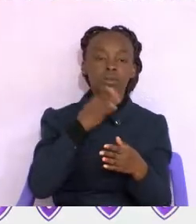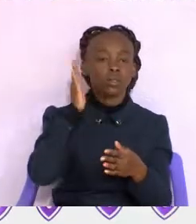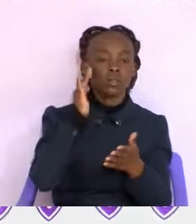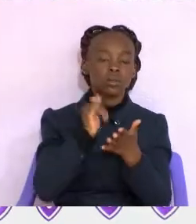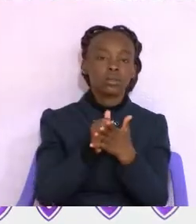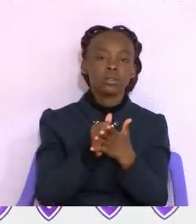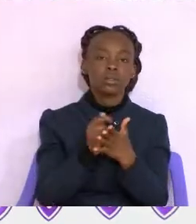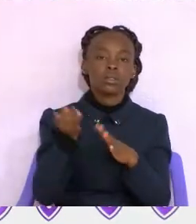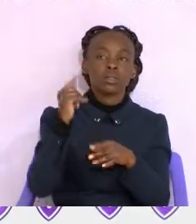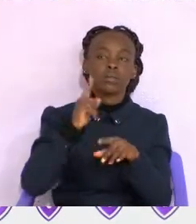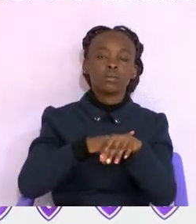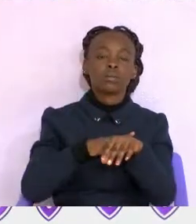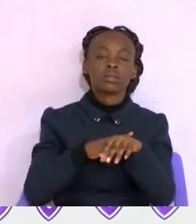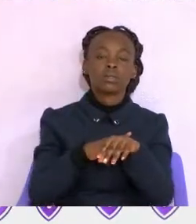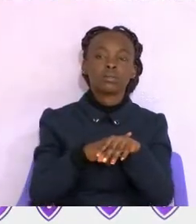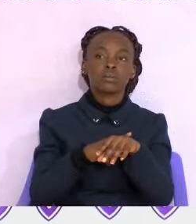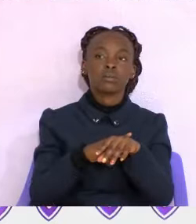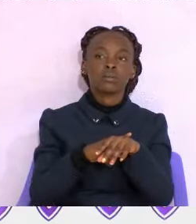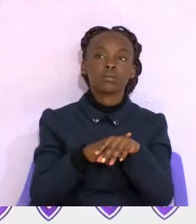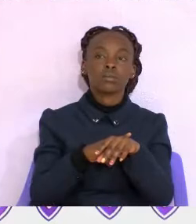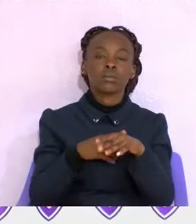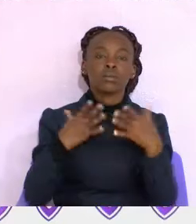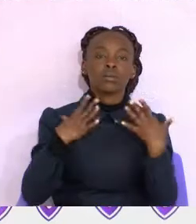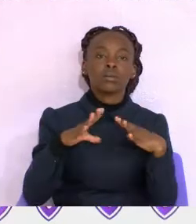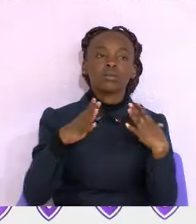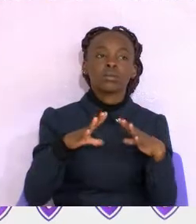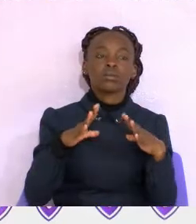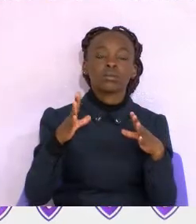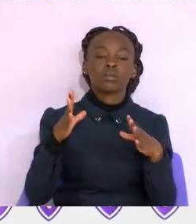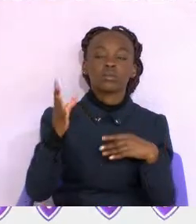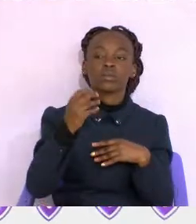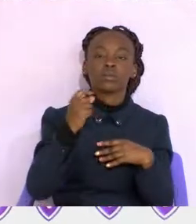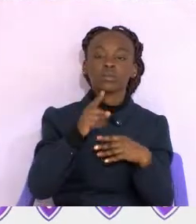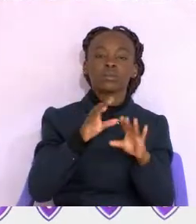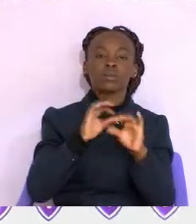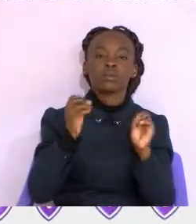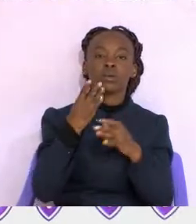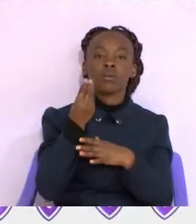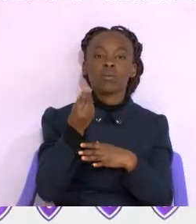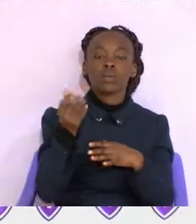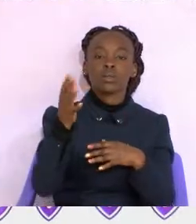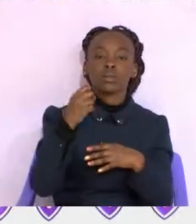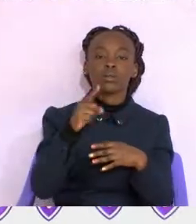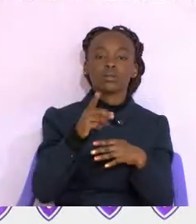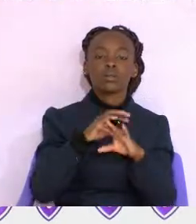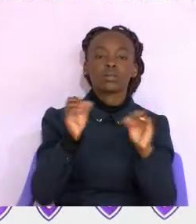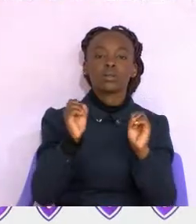kwamba inafikanga wakati wanadamu hawawezi kukushikilia. Pesa haiwezi kukushikilia. Wasayansi